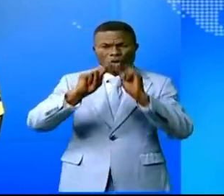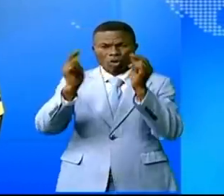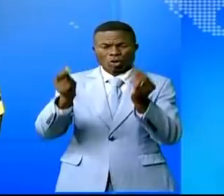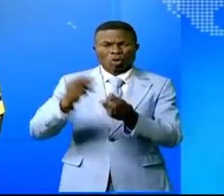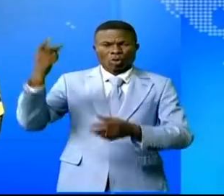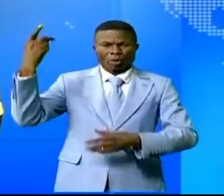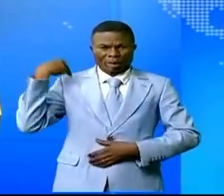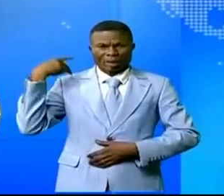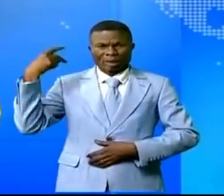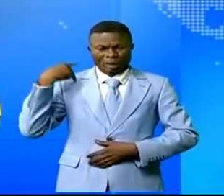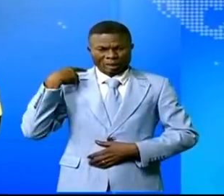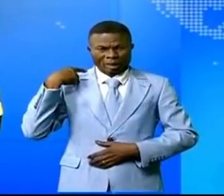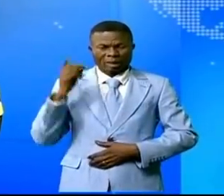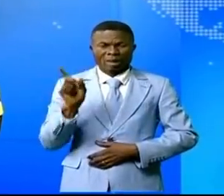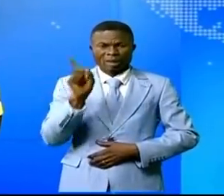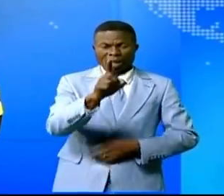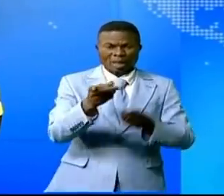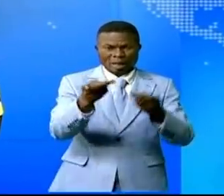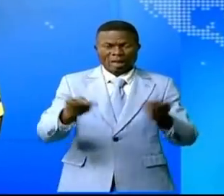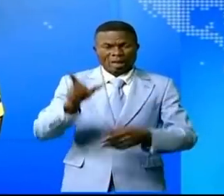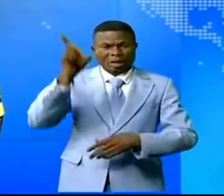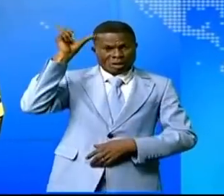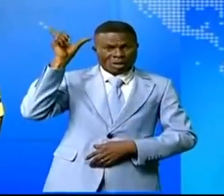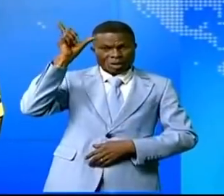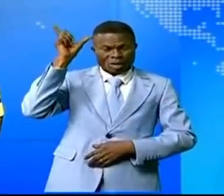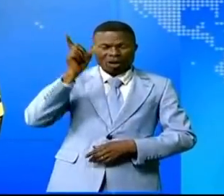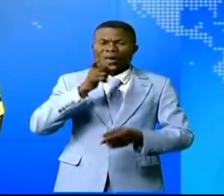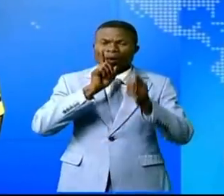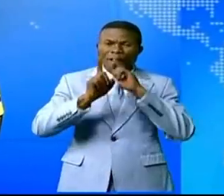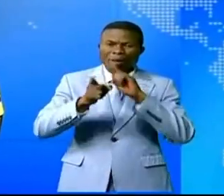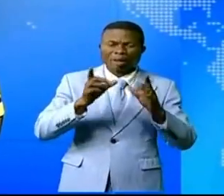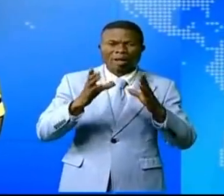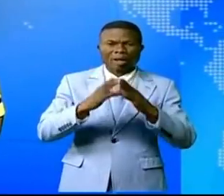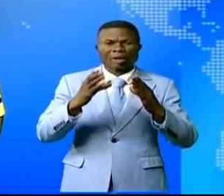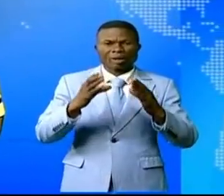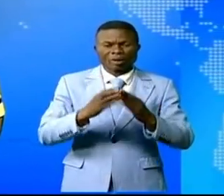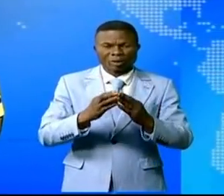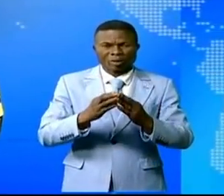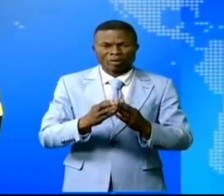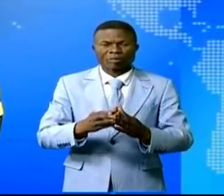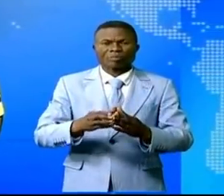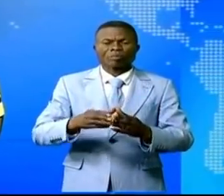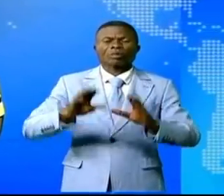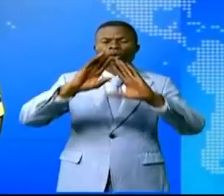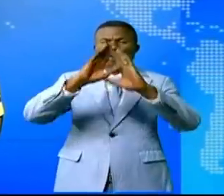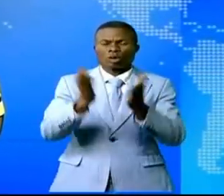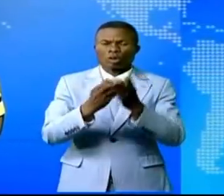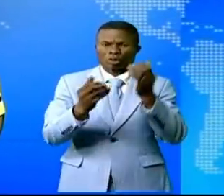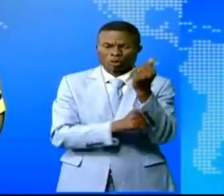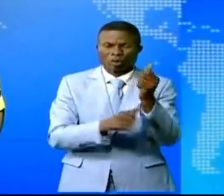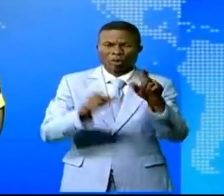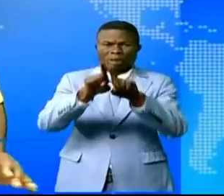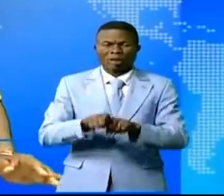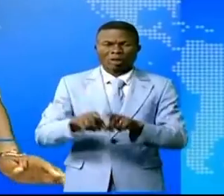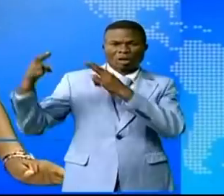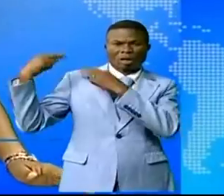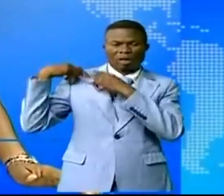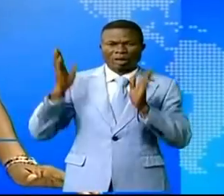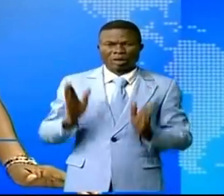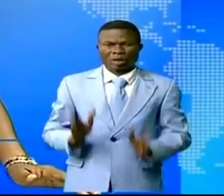députés qui se sont rendus sur place à Lubumbashi ont échangé avec le militant ou le responsable